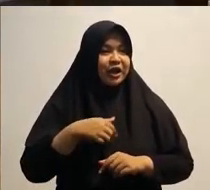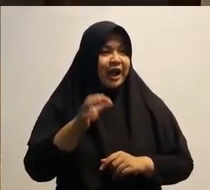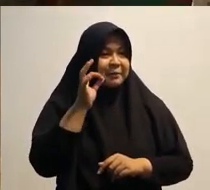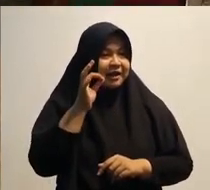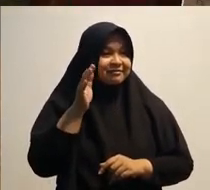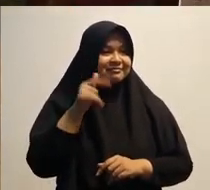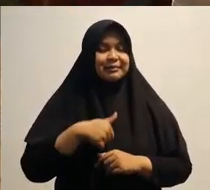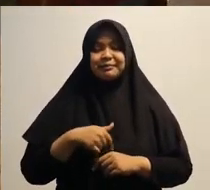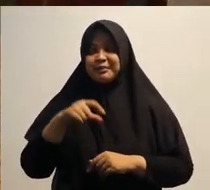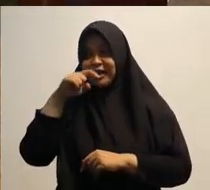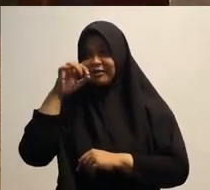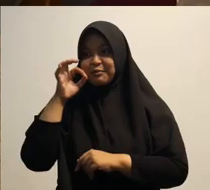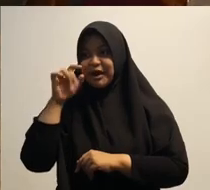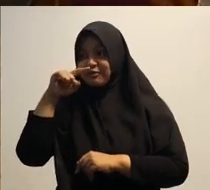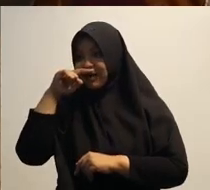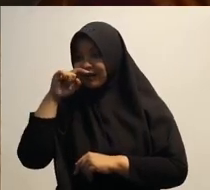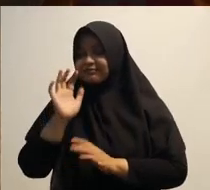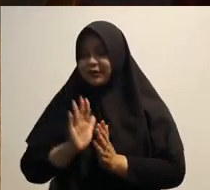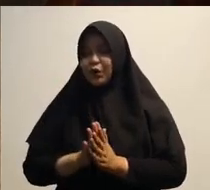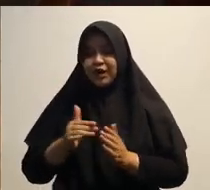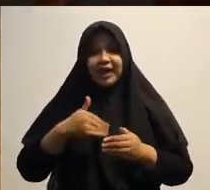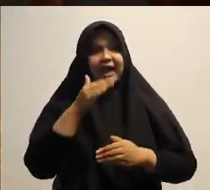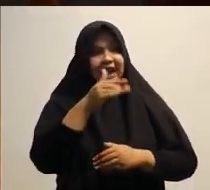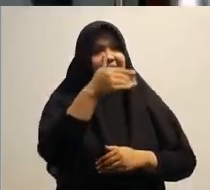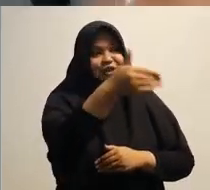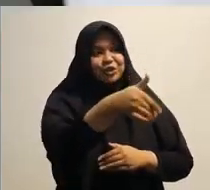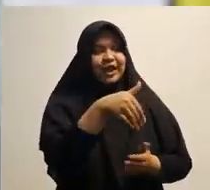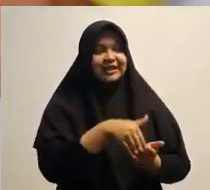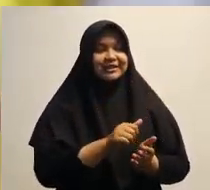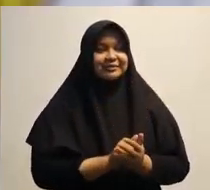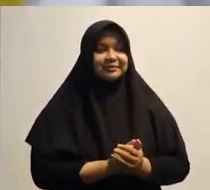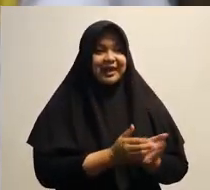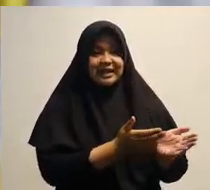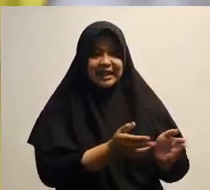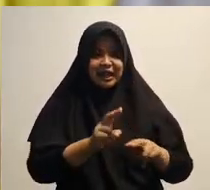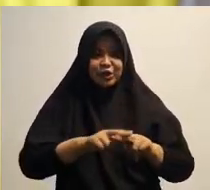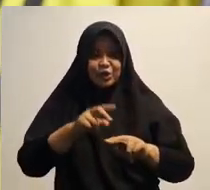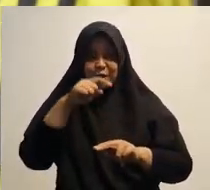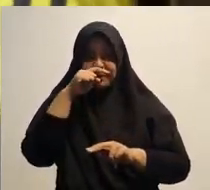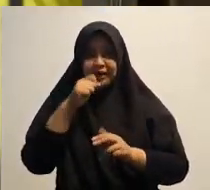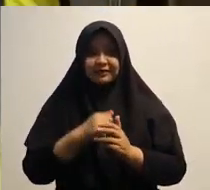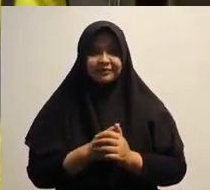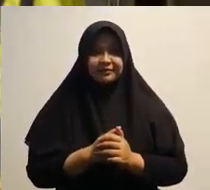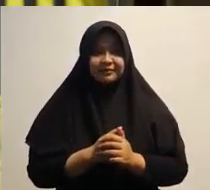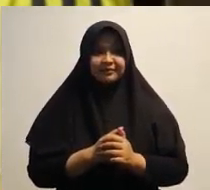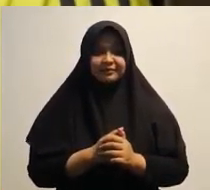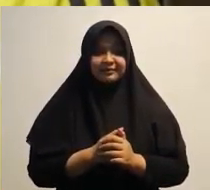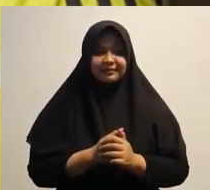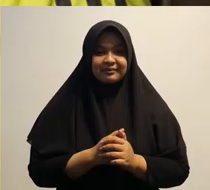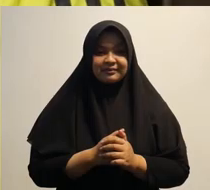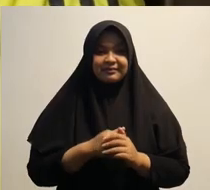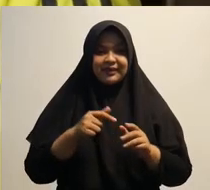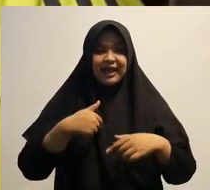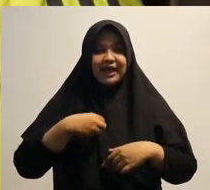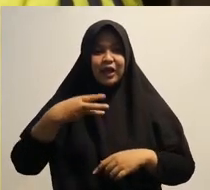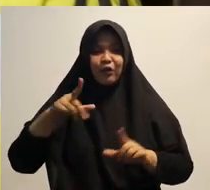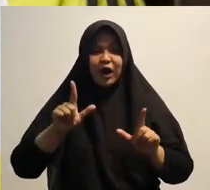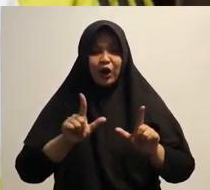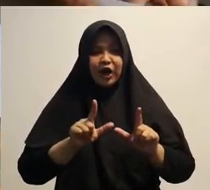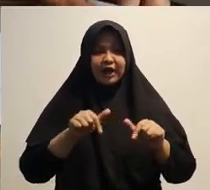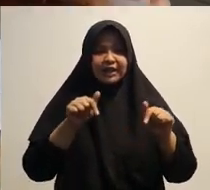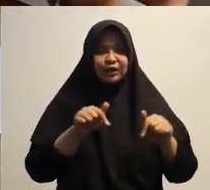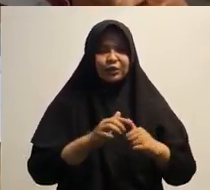Maaf. Nanti ya, bisa Pak. Dilanjut lagi ya. Cuma sebentar. Iya. Ini Pak, silakan duduk, Pak. Makanya warung